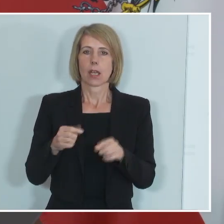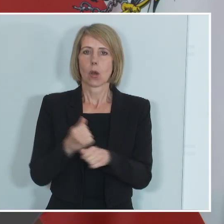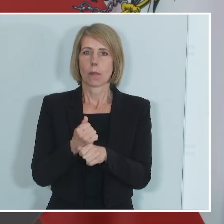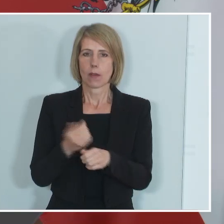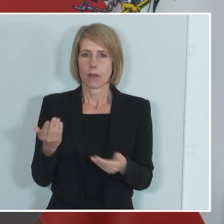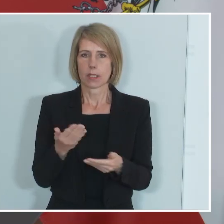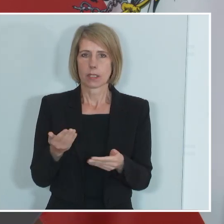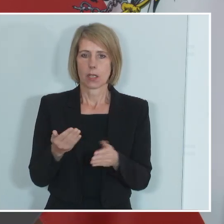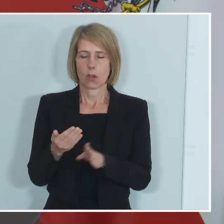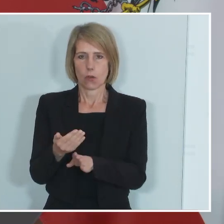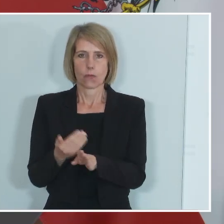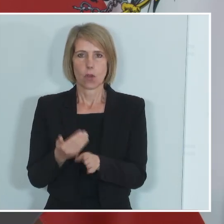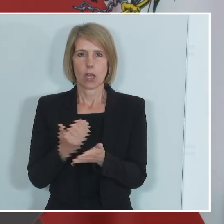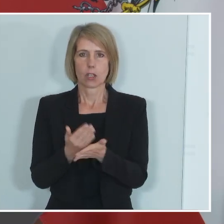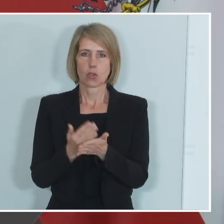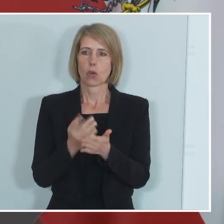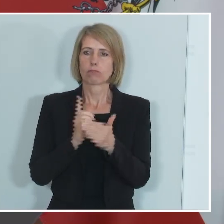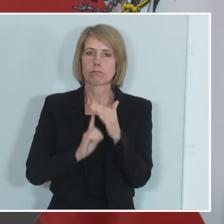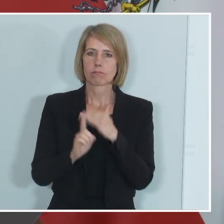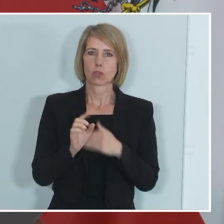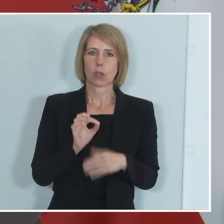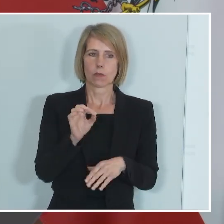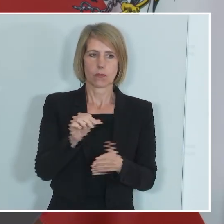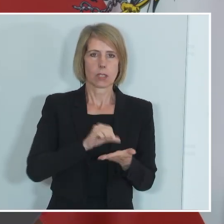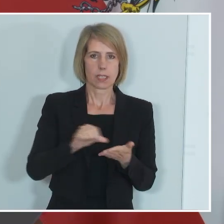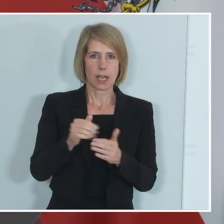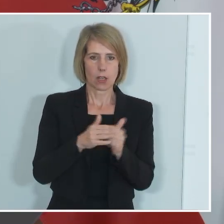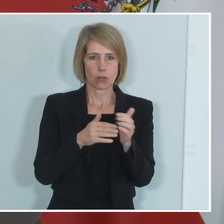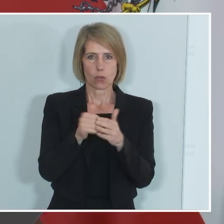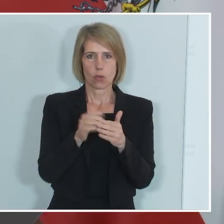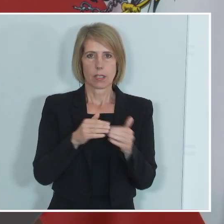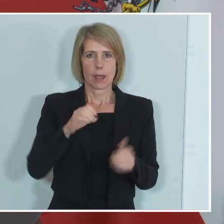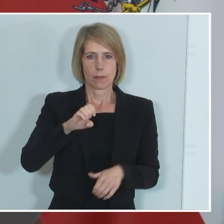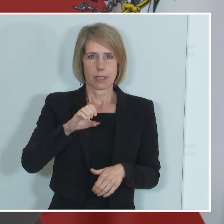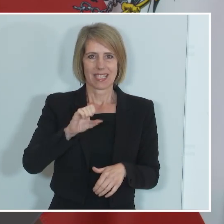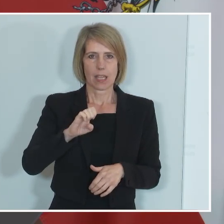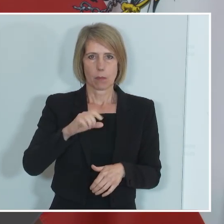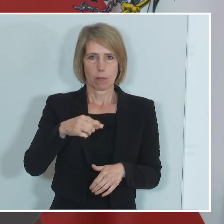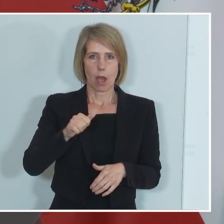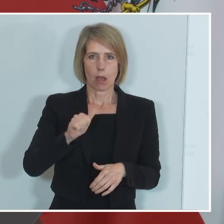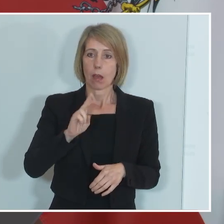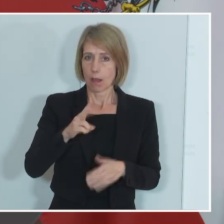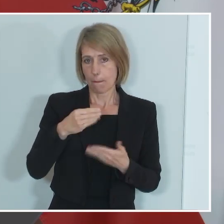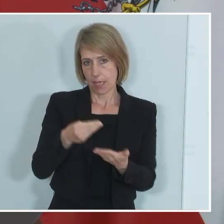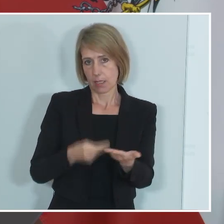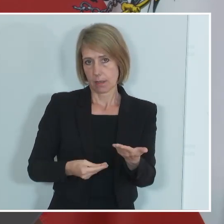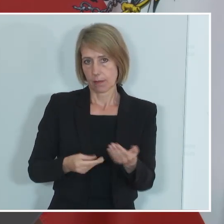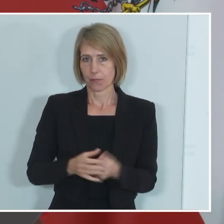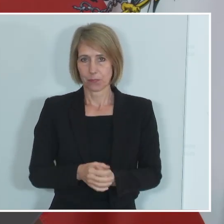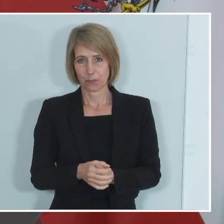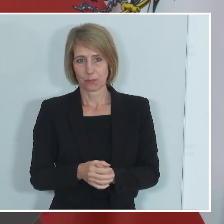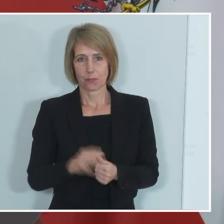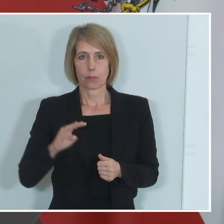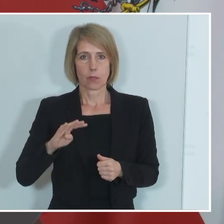schon im Vorgriff einen Zugang zu den Zahlungssystemen von SEPA gewährleisten. Der vierte